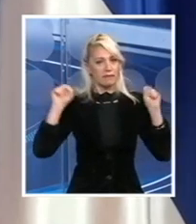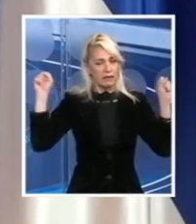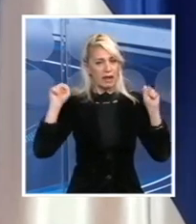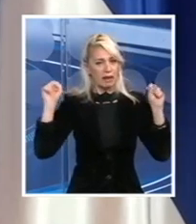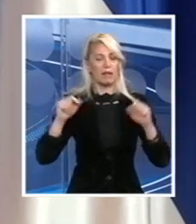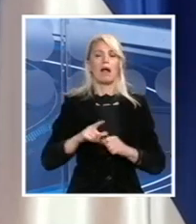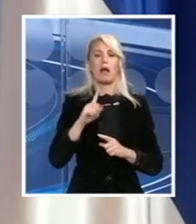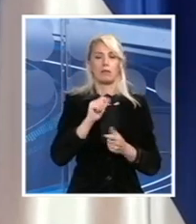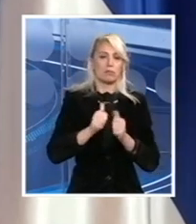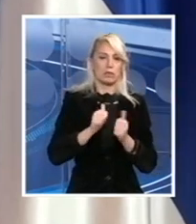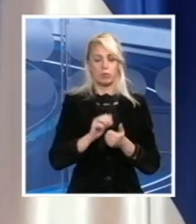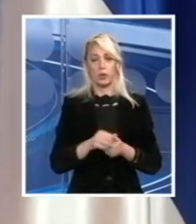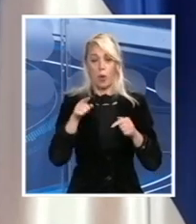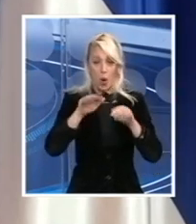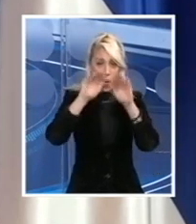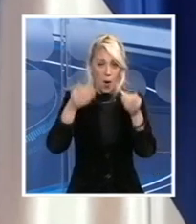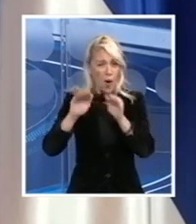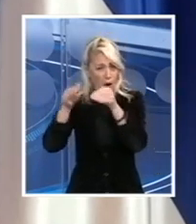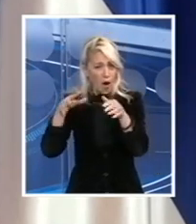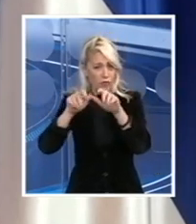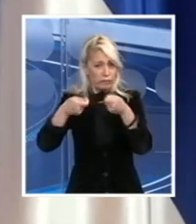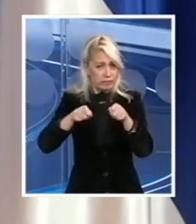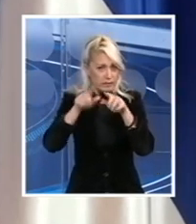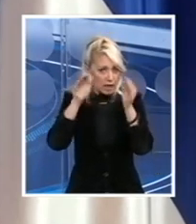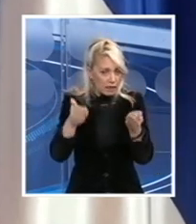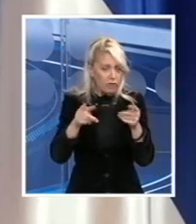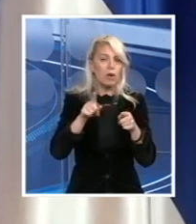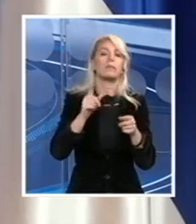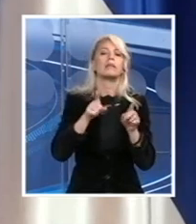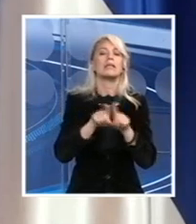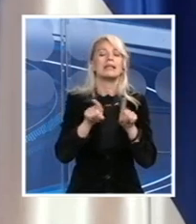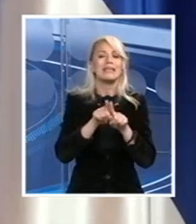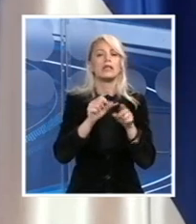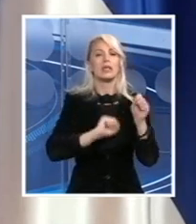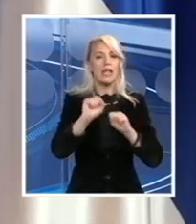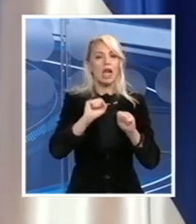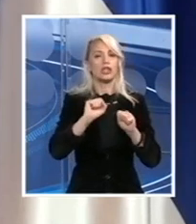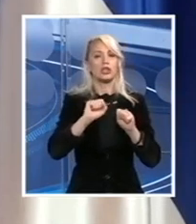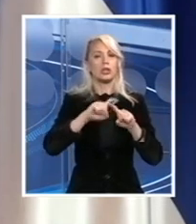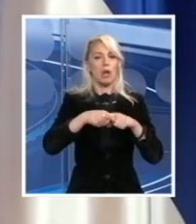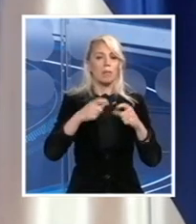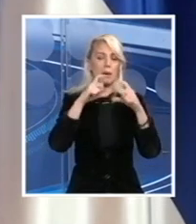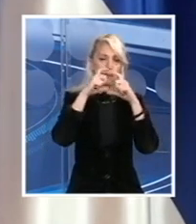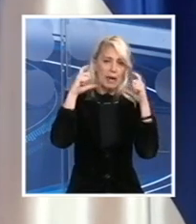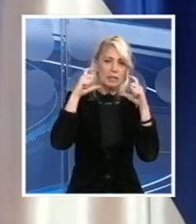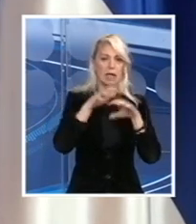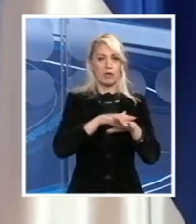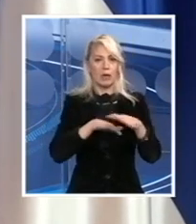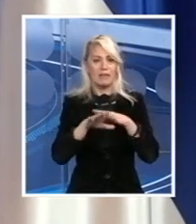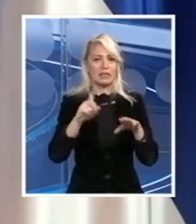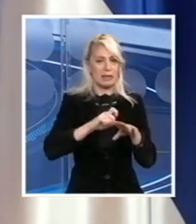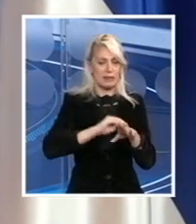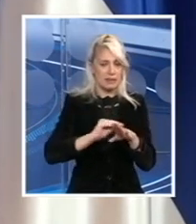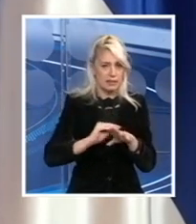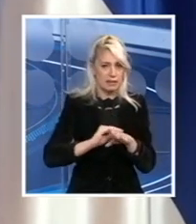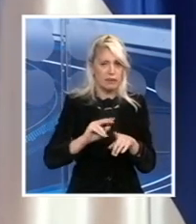teretanama. Ovi objekti moraju obavljati delatnosti uz korišćenje zaštitne opreme, maske, rukavice, dezinfekciona sredstva.